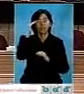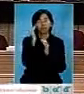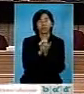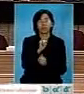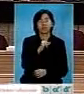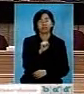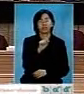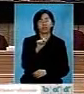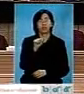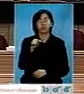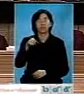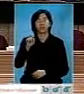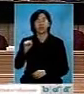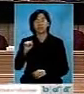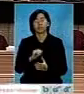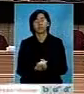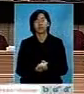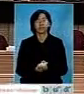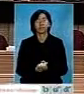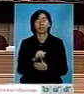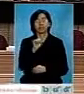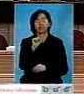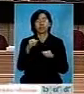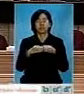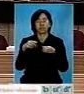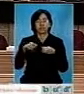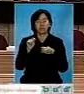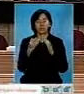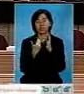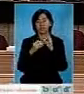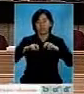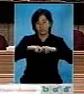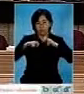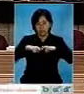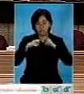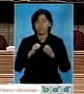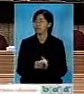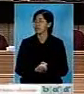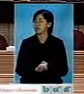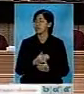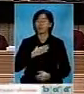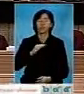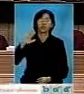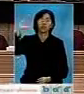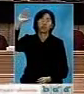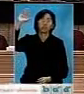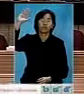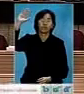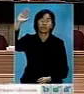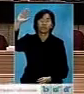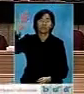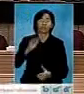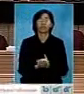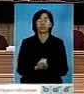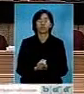จประสิทธิ์ชัยศรีสะสมาชิกสภาผู้แทนราษฎรพรรคเพื่อไทยจังหวัดสุรินทร์นะผมประท้วงผู้ประท้วงคุณบุญย